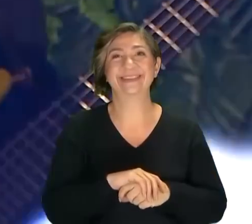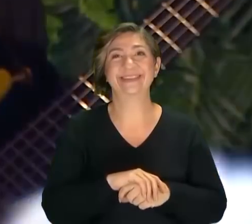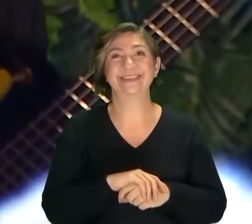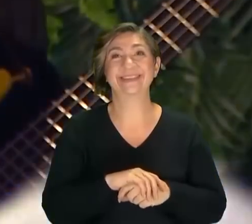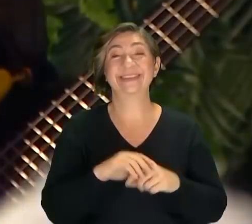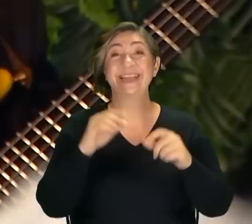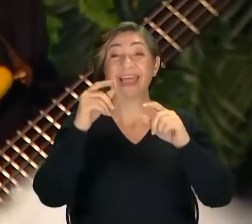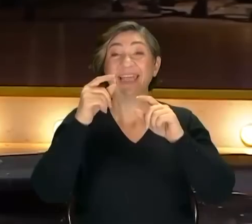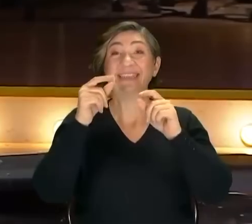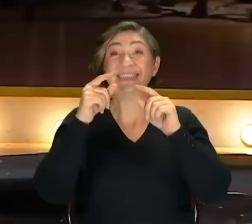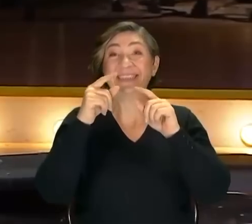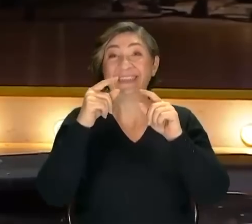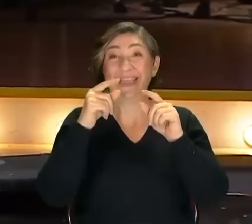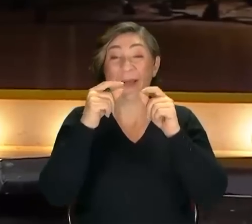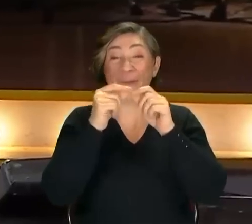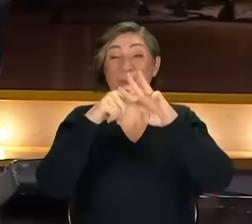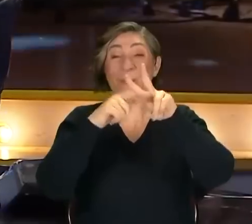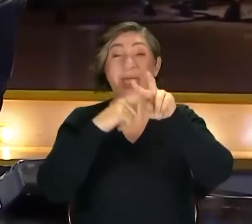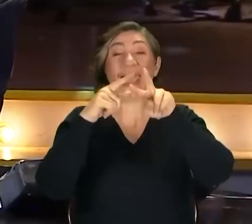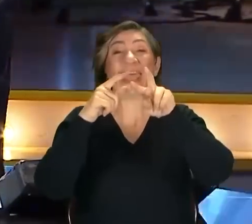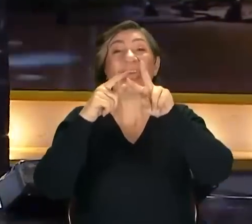The Beyran Effect.